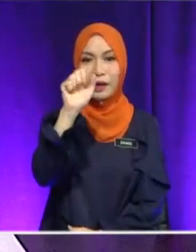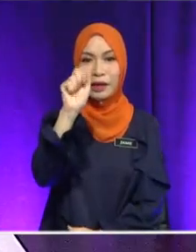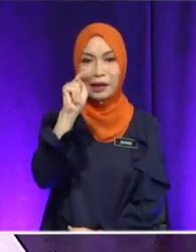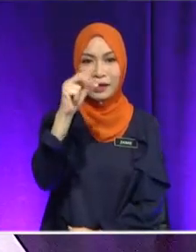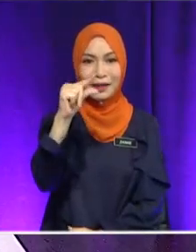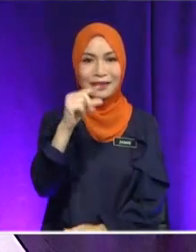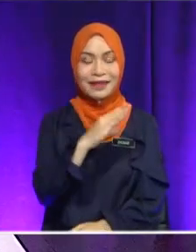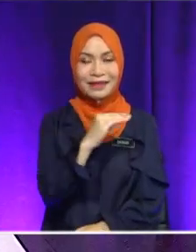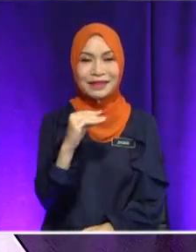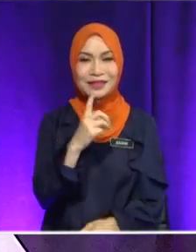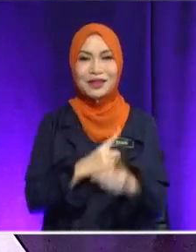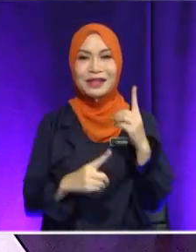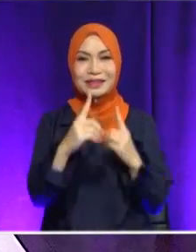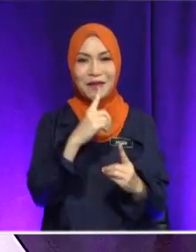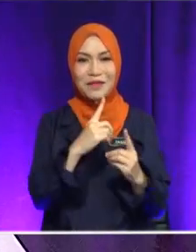cantik